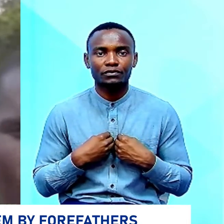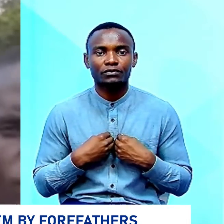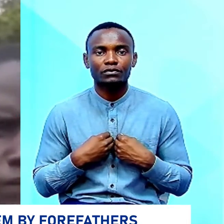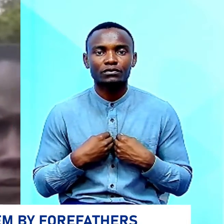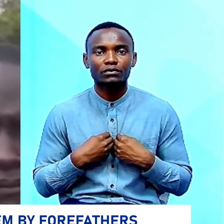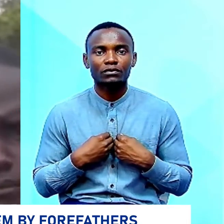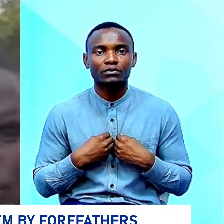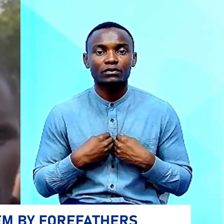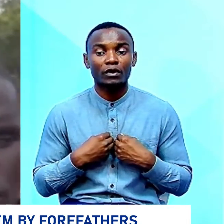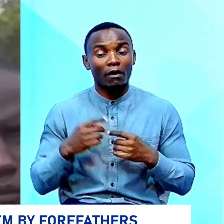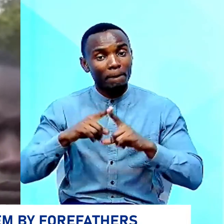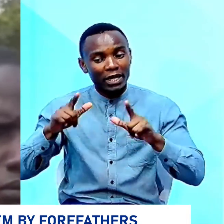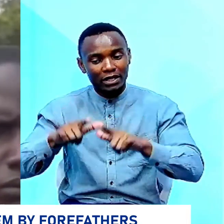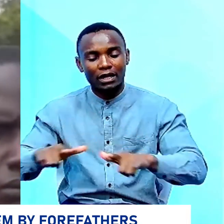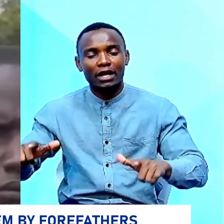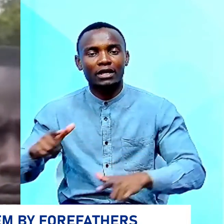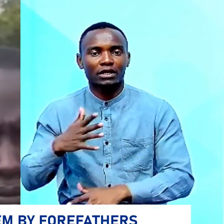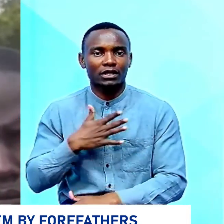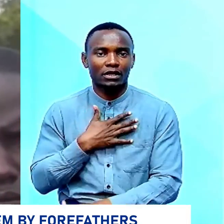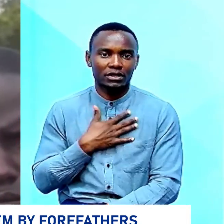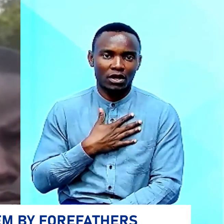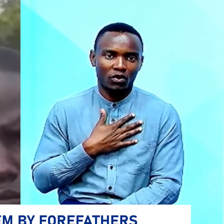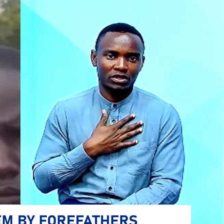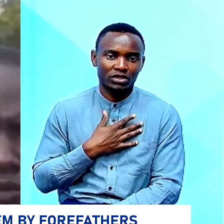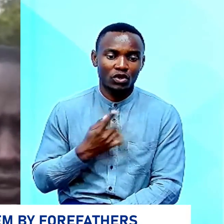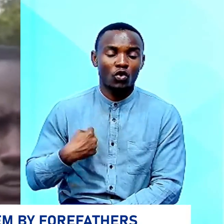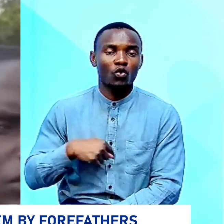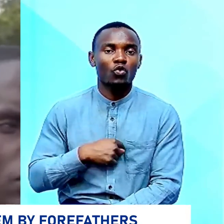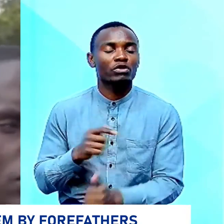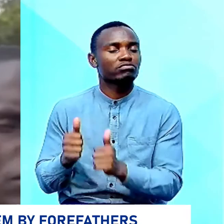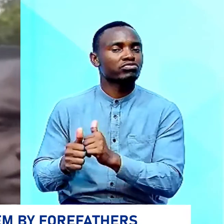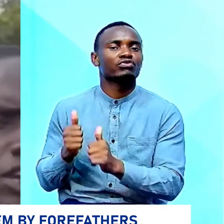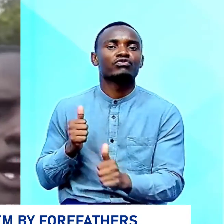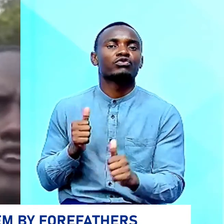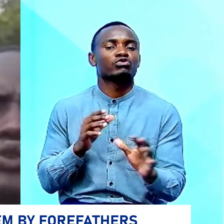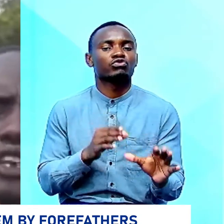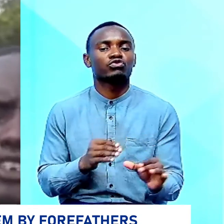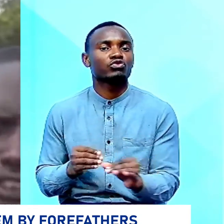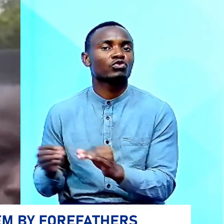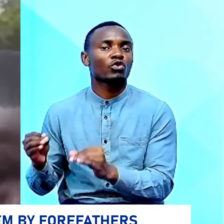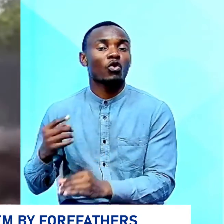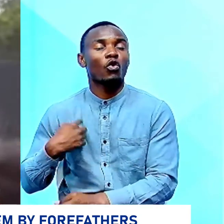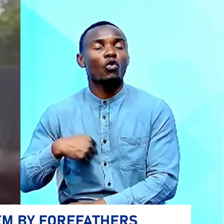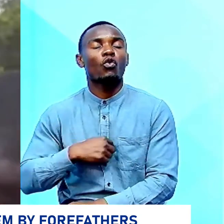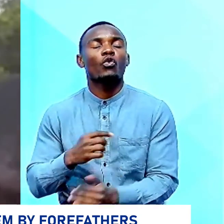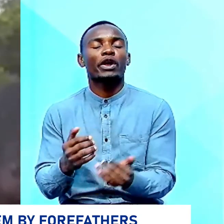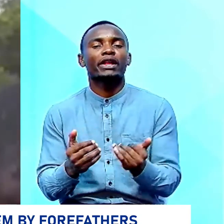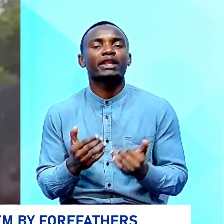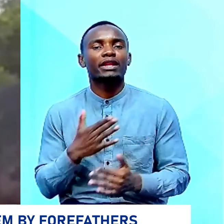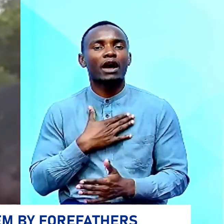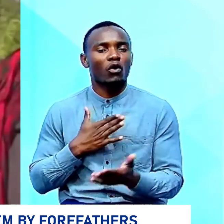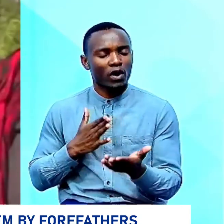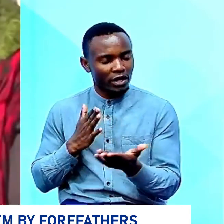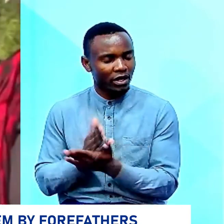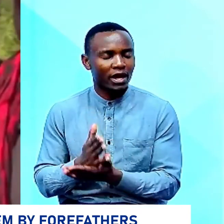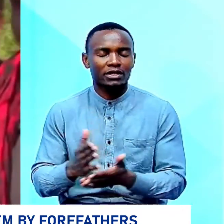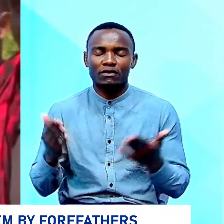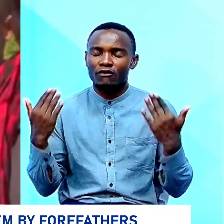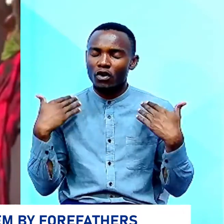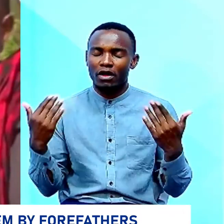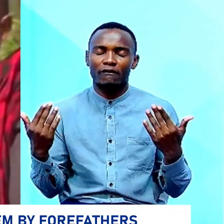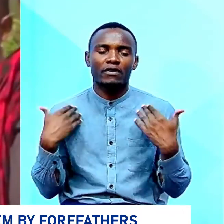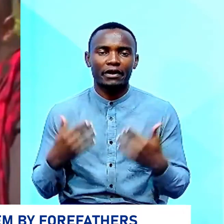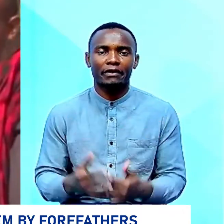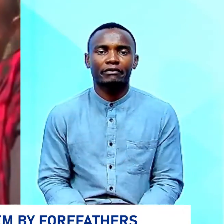na shamba ni yetu. Tulikataa kutoka na bado tuendi na bado tunahitaji haki yetu hadi milele.